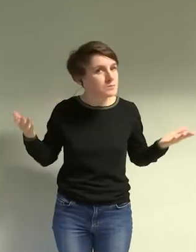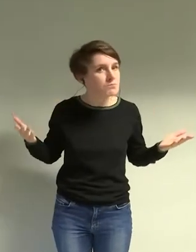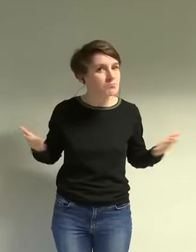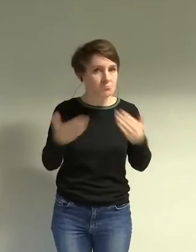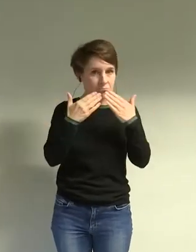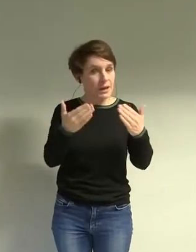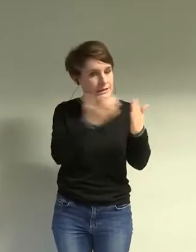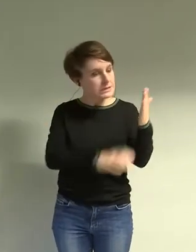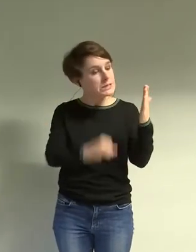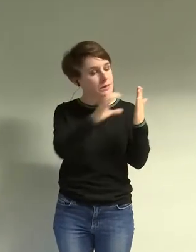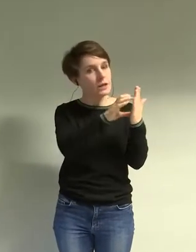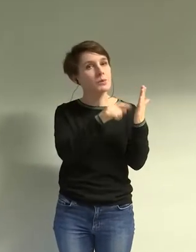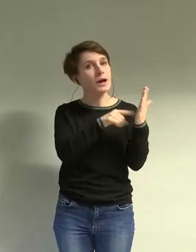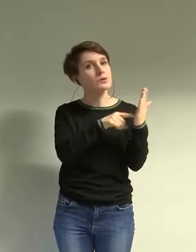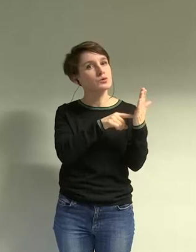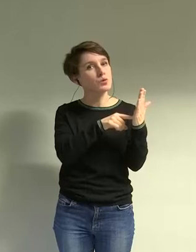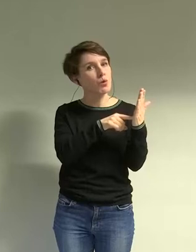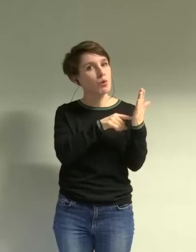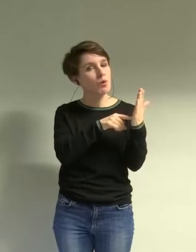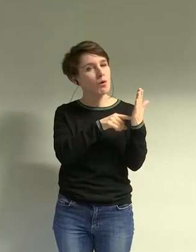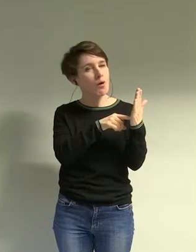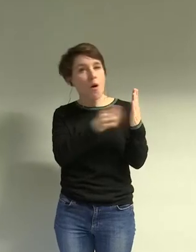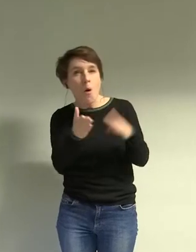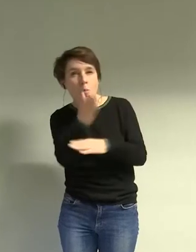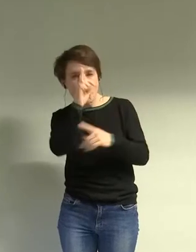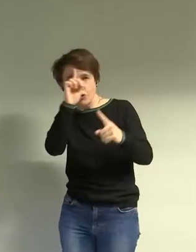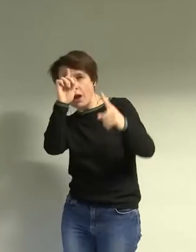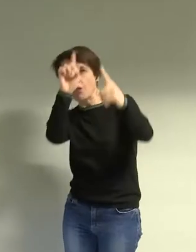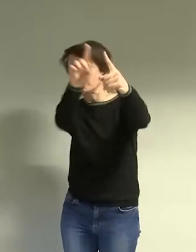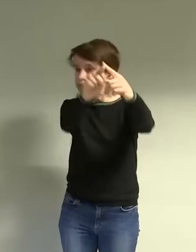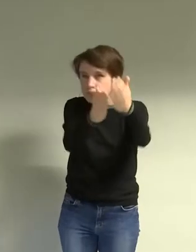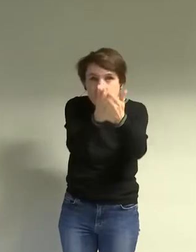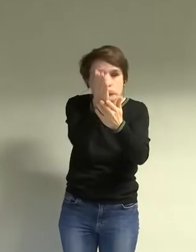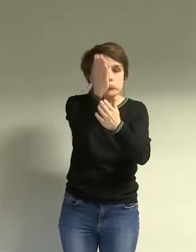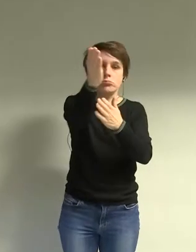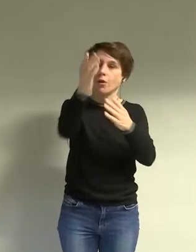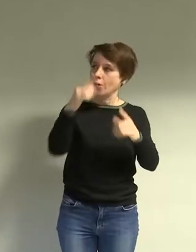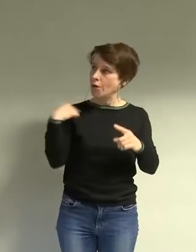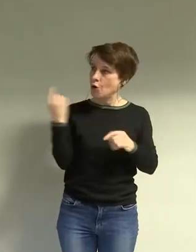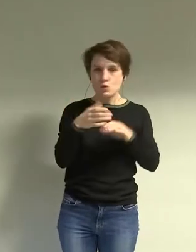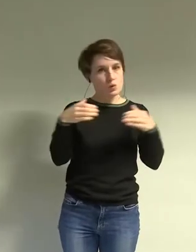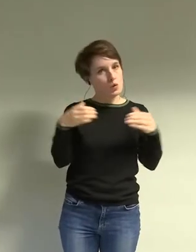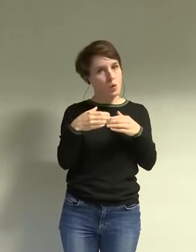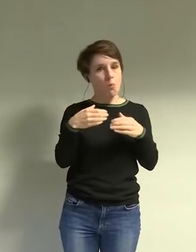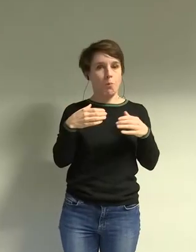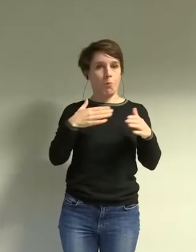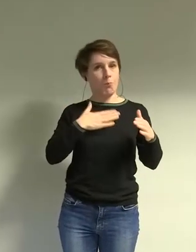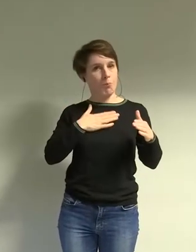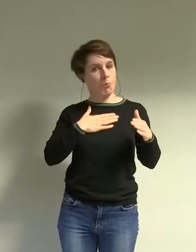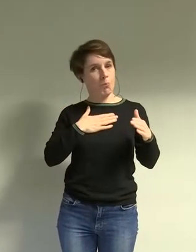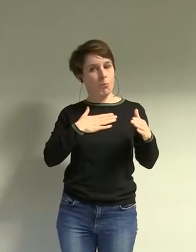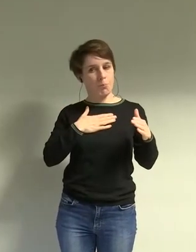délibération ce cette volonté de projet tout notre groupe je pense tout le conseil municipal ont rejoint